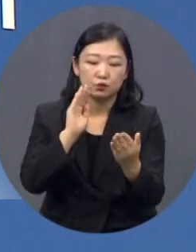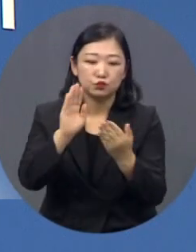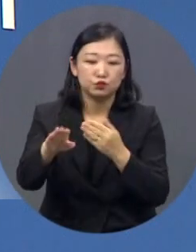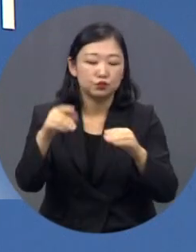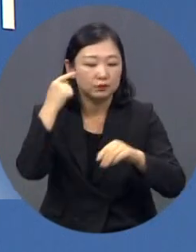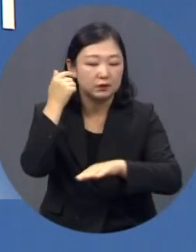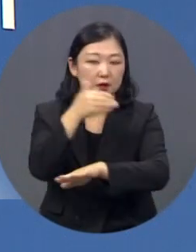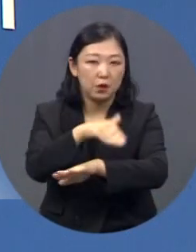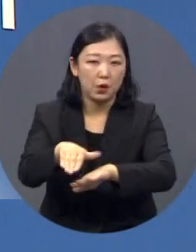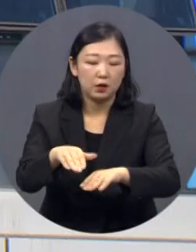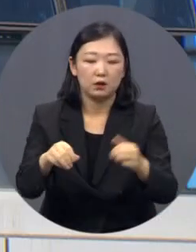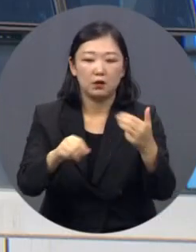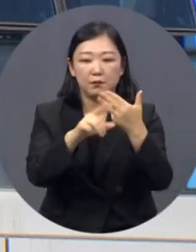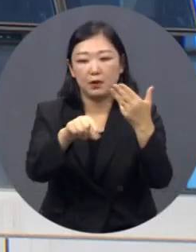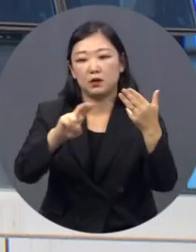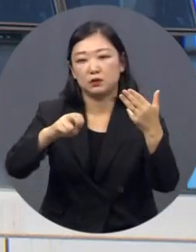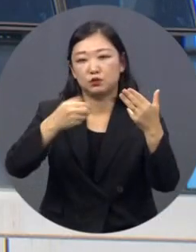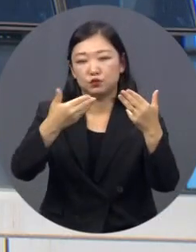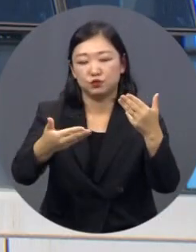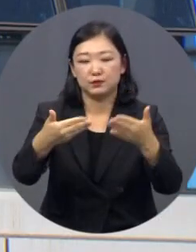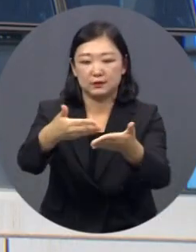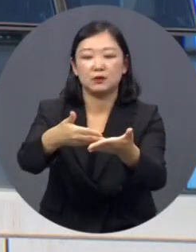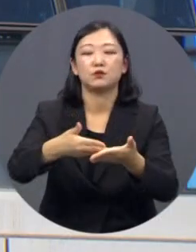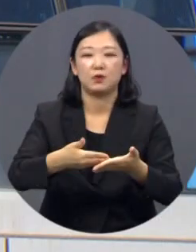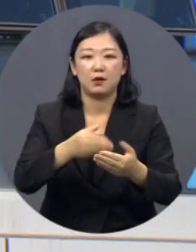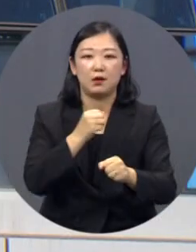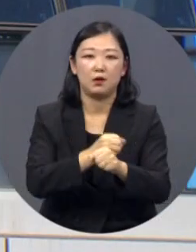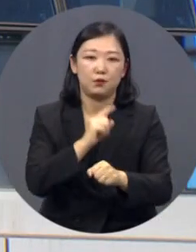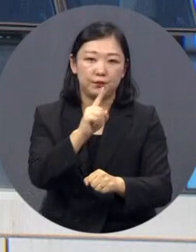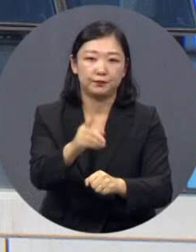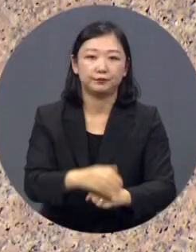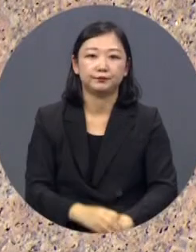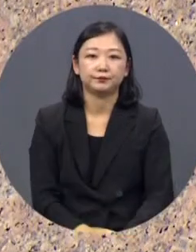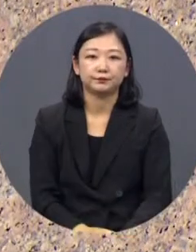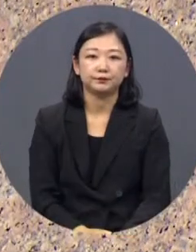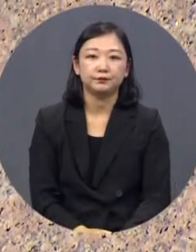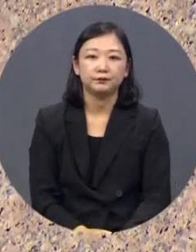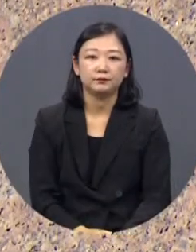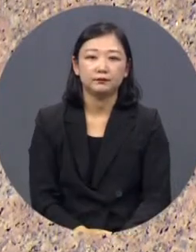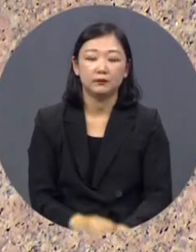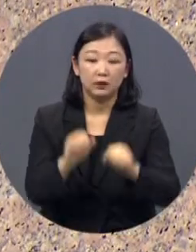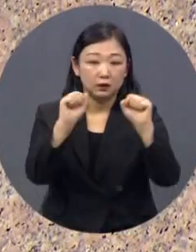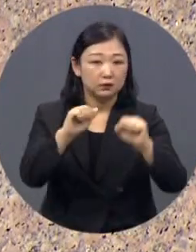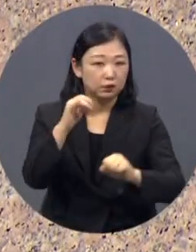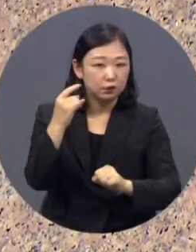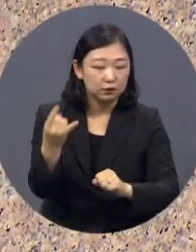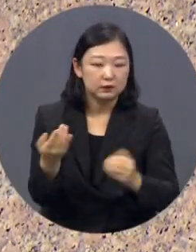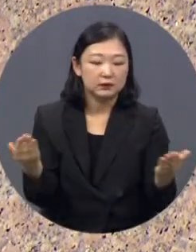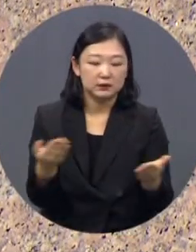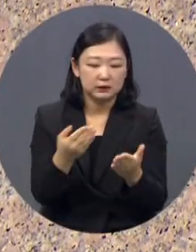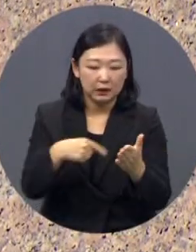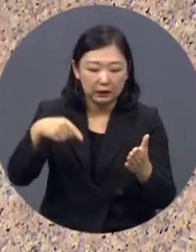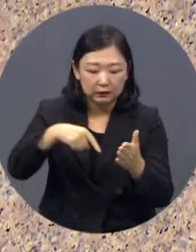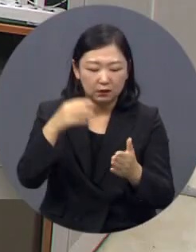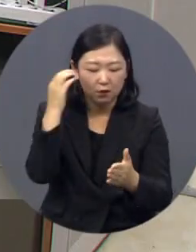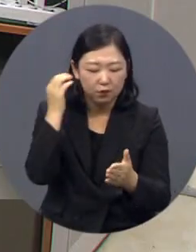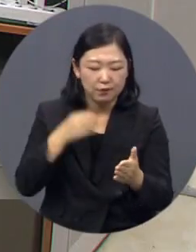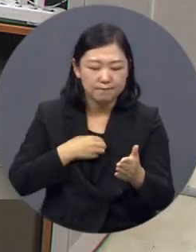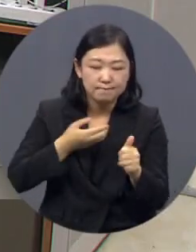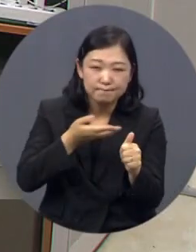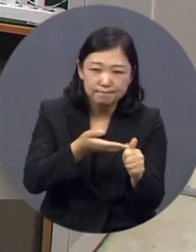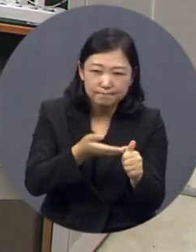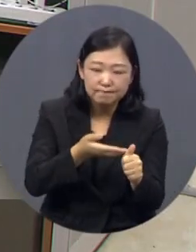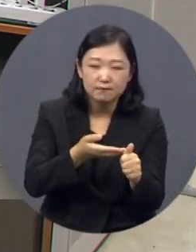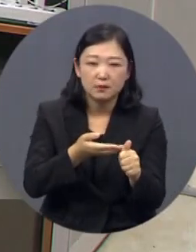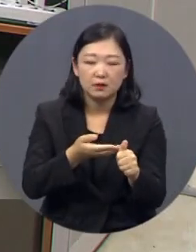계획을 오는 29일까지 제출하라고 요구했습니다. 한편 제주시 체육회는 직장 내 괴롭힘 신고에도